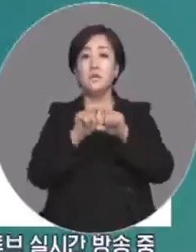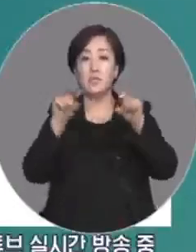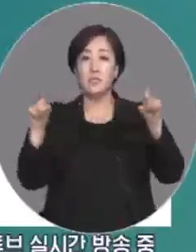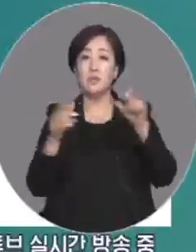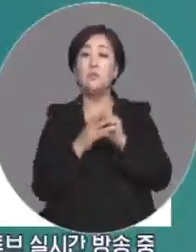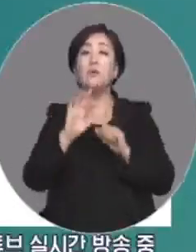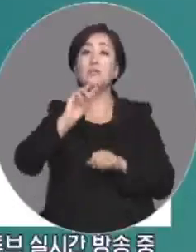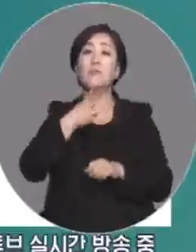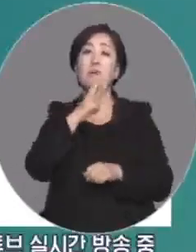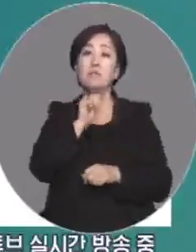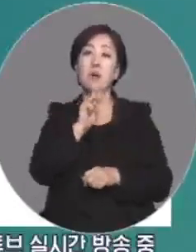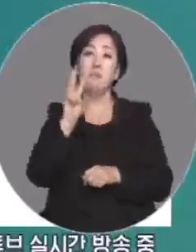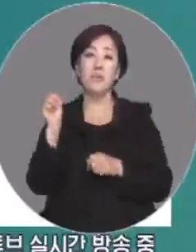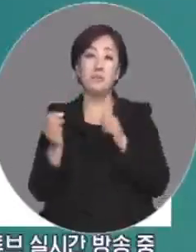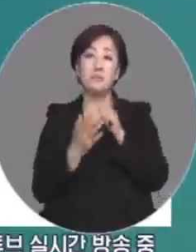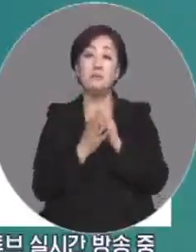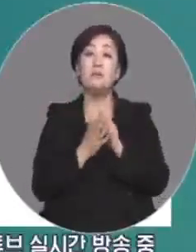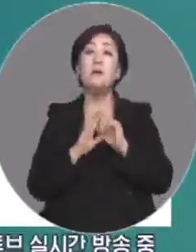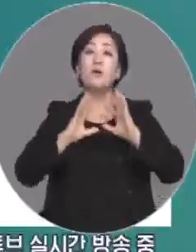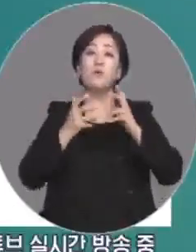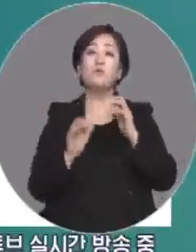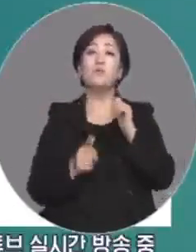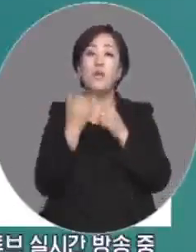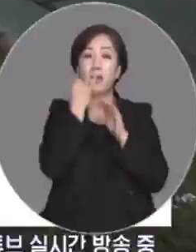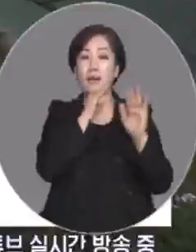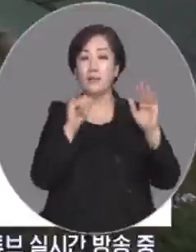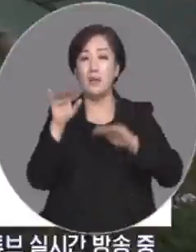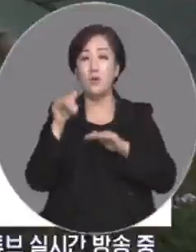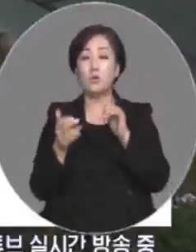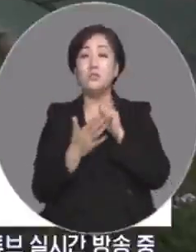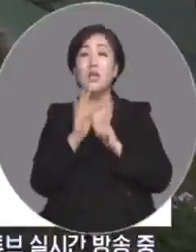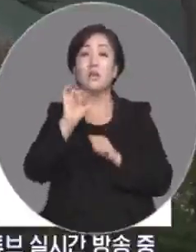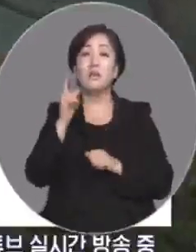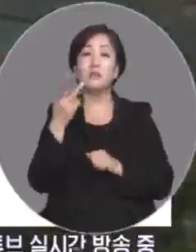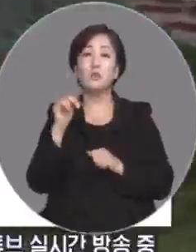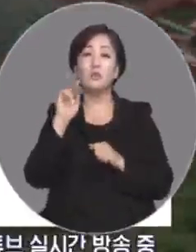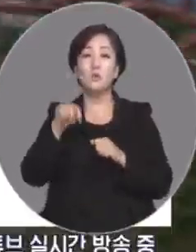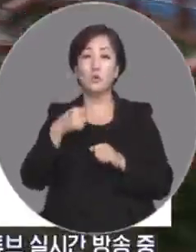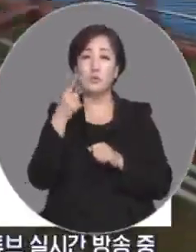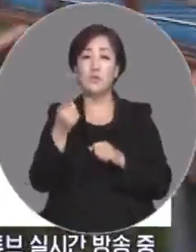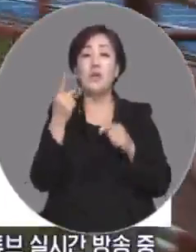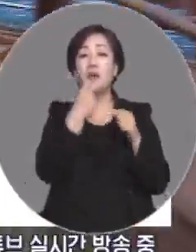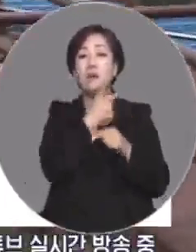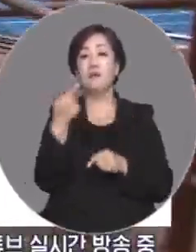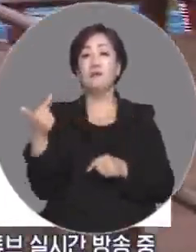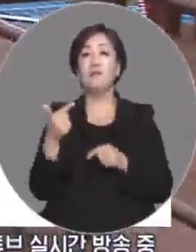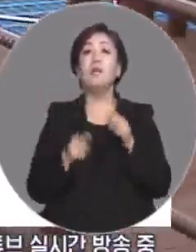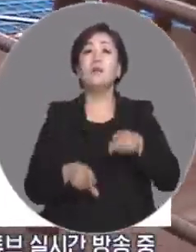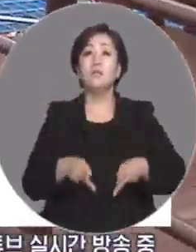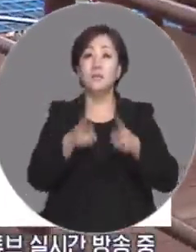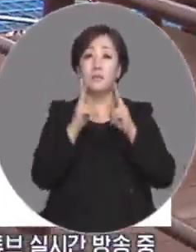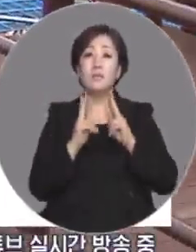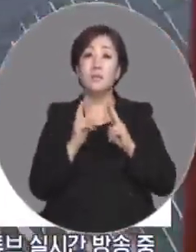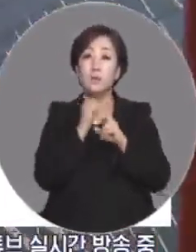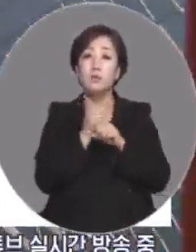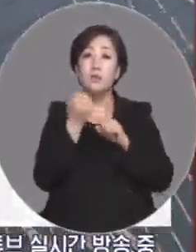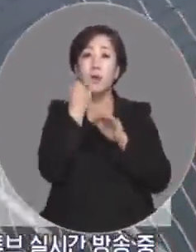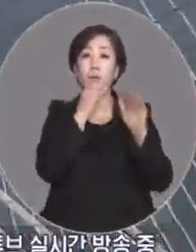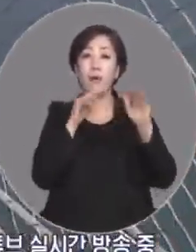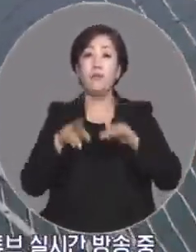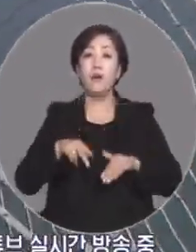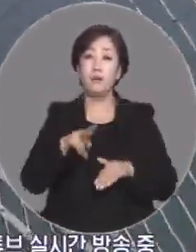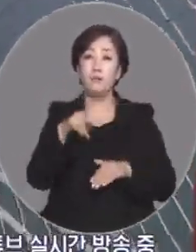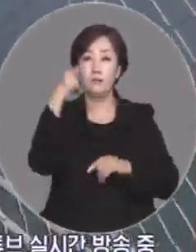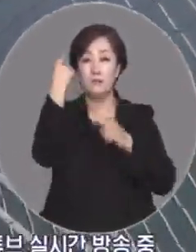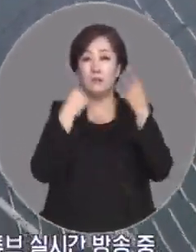길이는 303m. 국내 해상에 세워진 현수교 가운데 최장 길이를 자랑하는데 마치 바다 위를 걷는 듯한